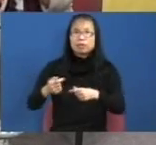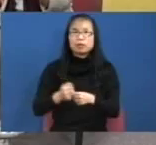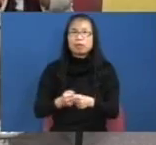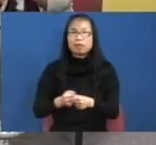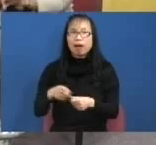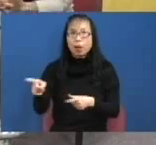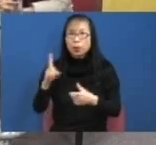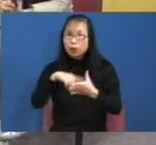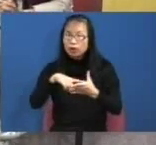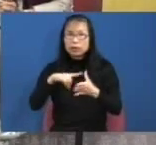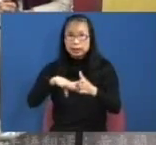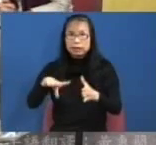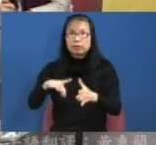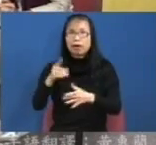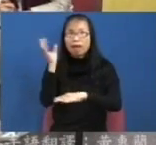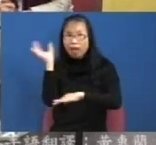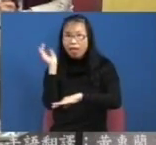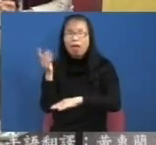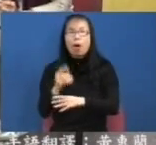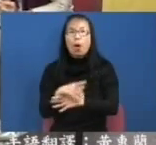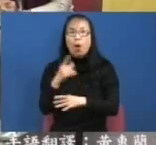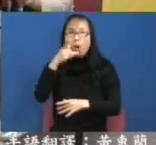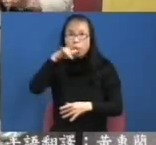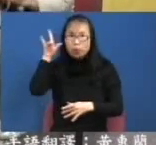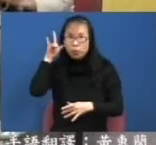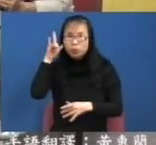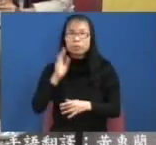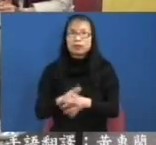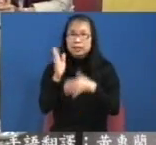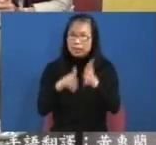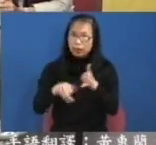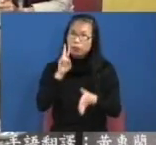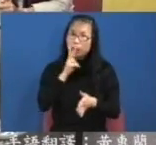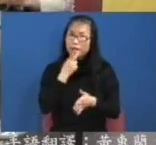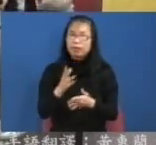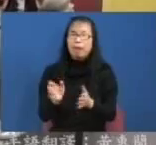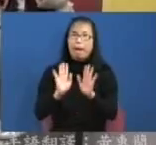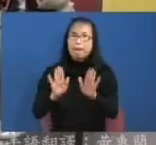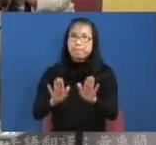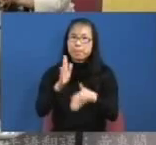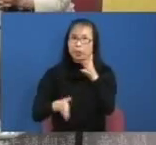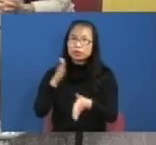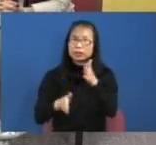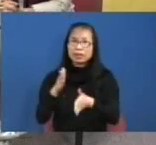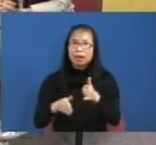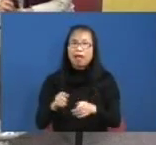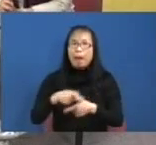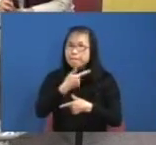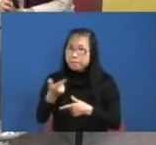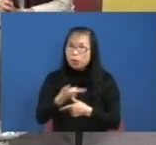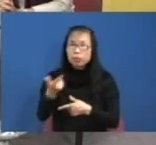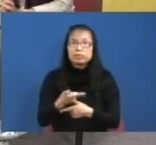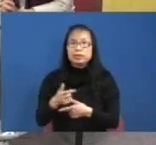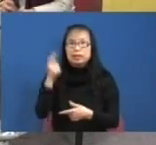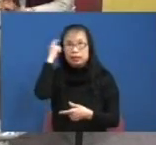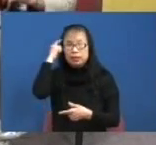嘅電台咧，亦都有阿慧蘭啦。聾耳社的朋友就幫我們用手語就令更多的朋友